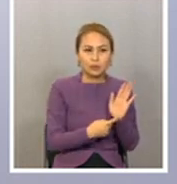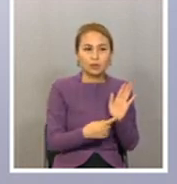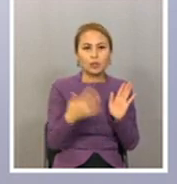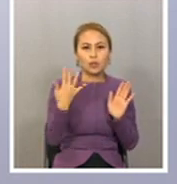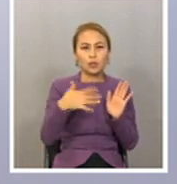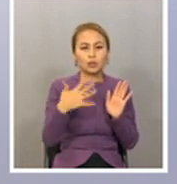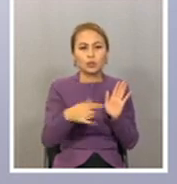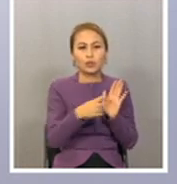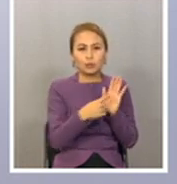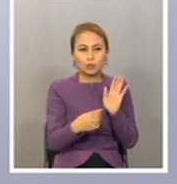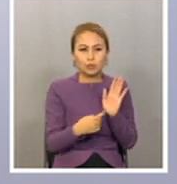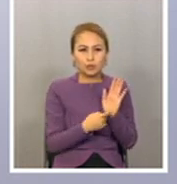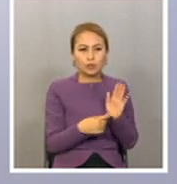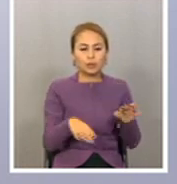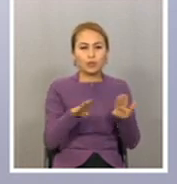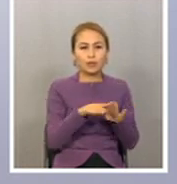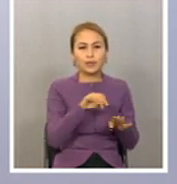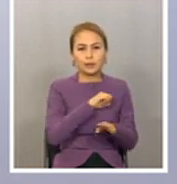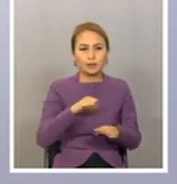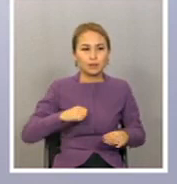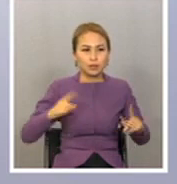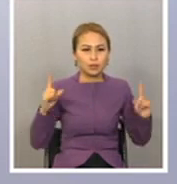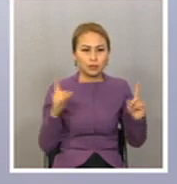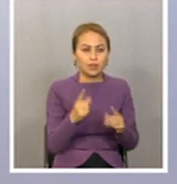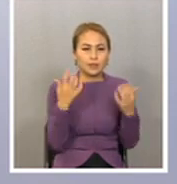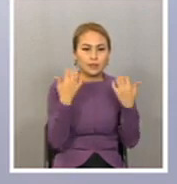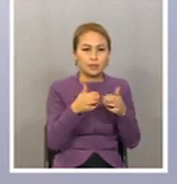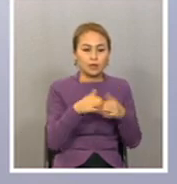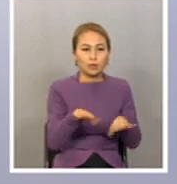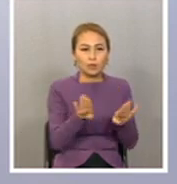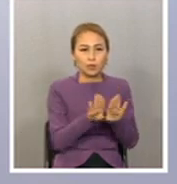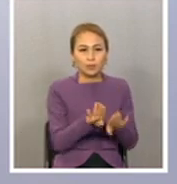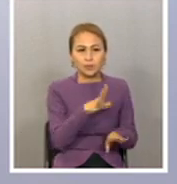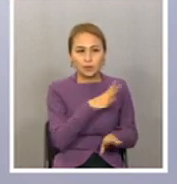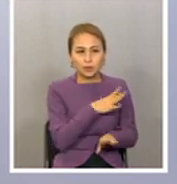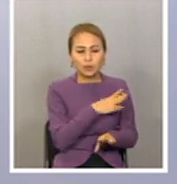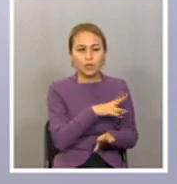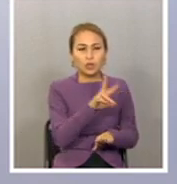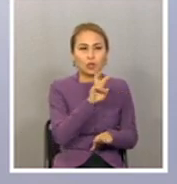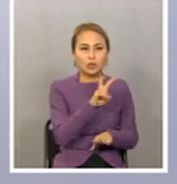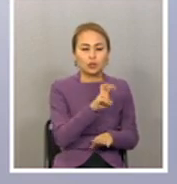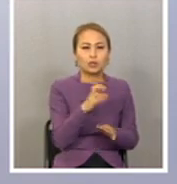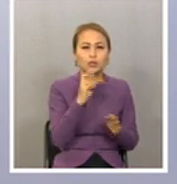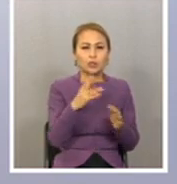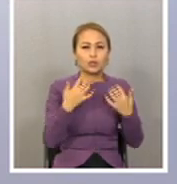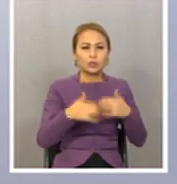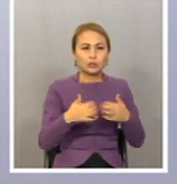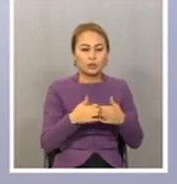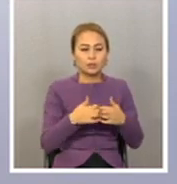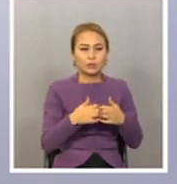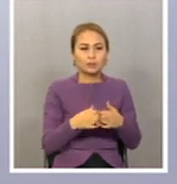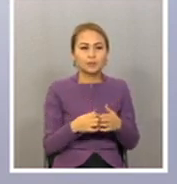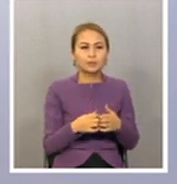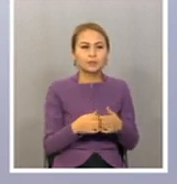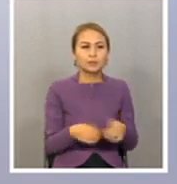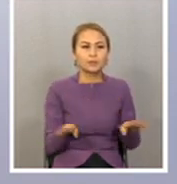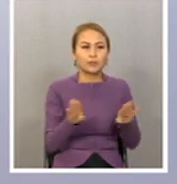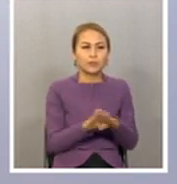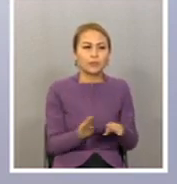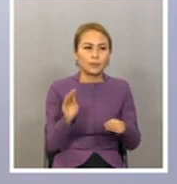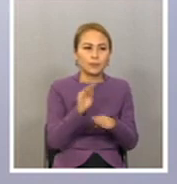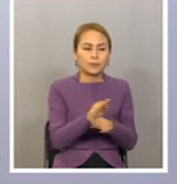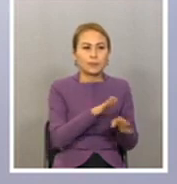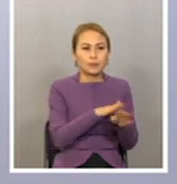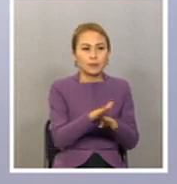де бөлінетін ең кішкентай сан болып тұр. Сондықтан 200 бізге ортақ бөлім ретінде келеді екен. Енді толтауыш көбейткіш берейік